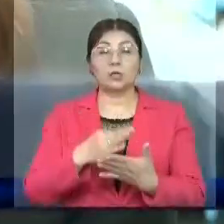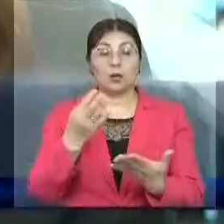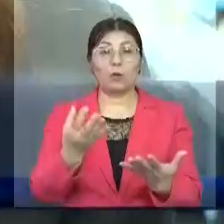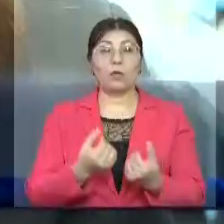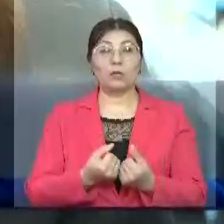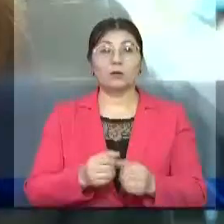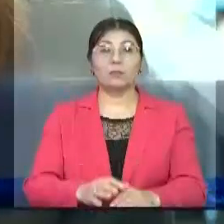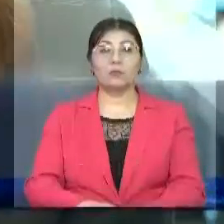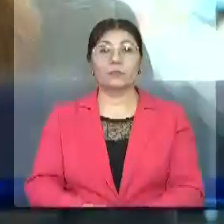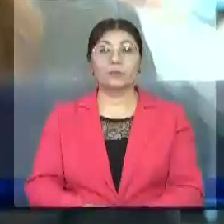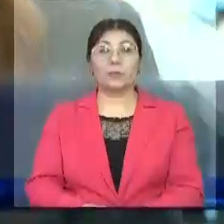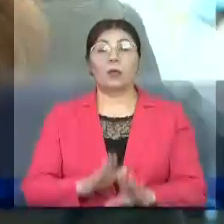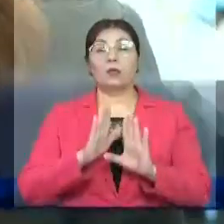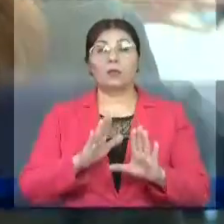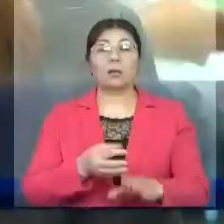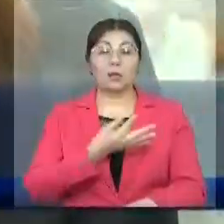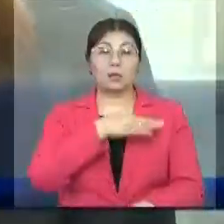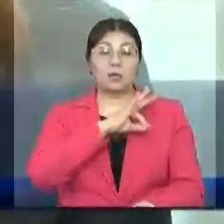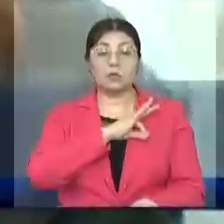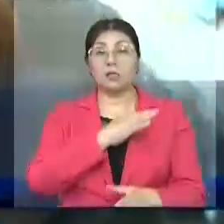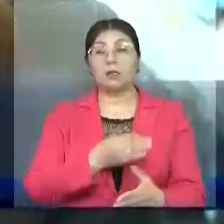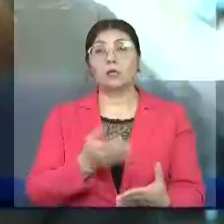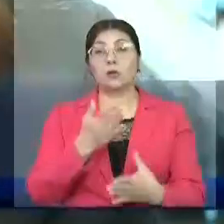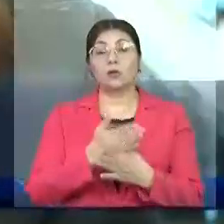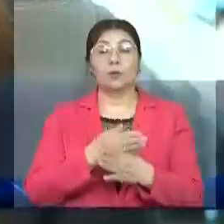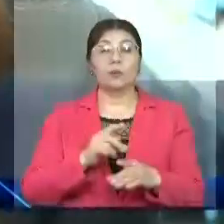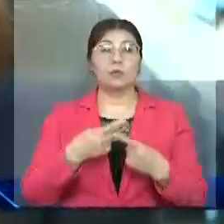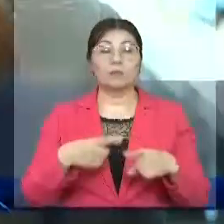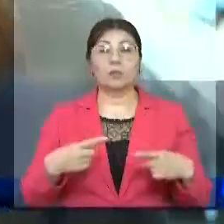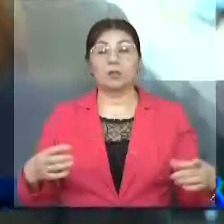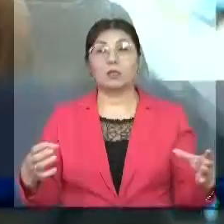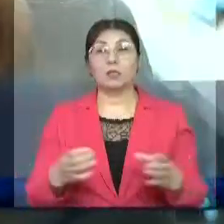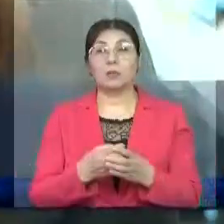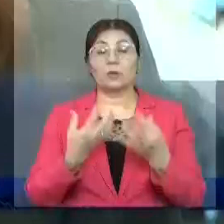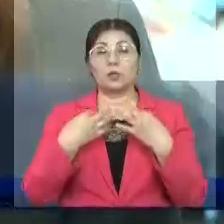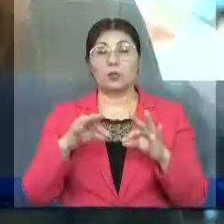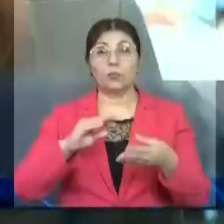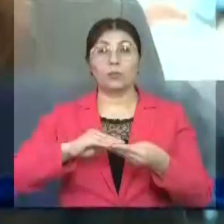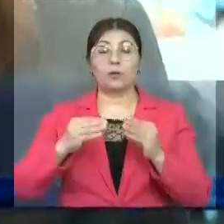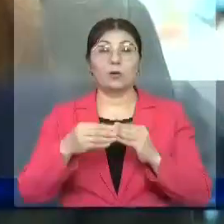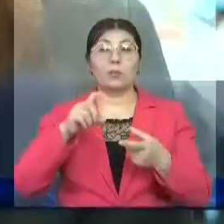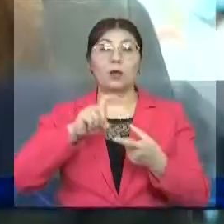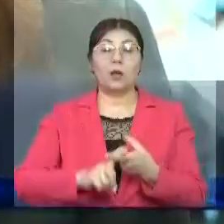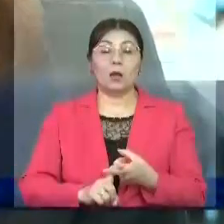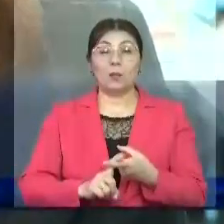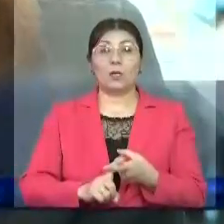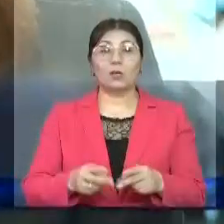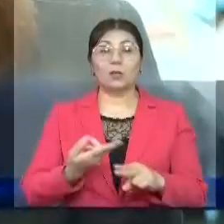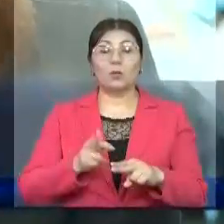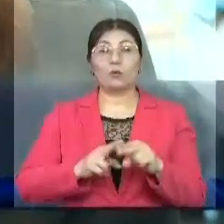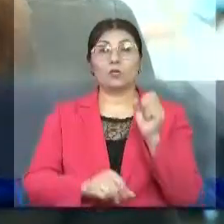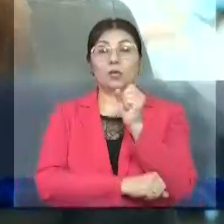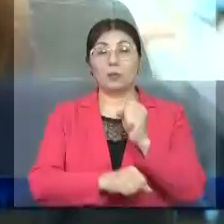мүмкіншілігі бар. Яғни тек қана заңгерлік көмек емес, сонымен бірге жалпы салалық кез келген мәселеге байланысты осы жердегі